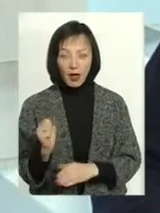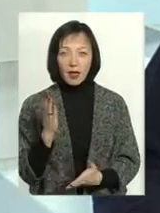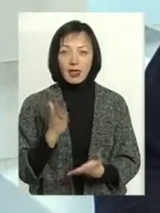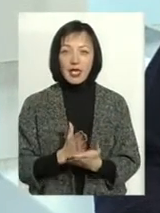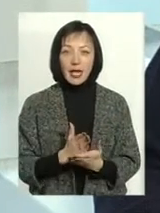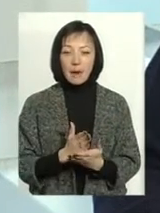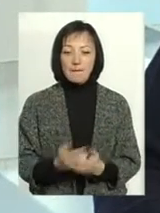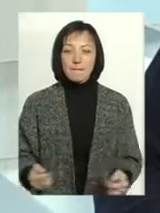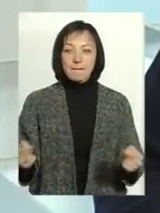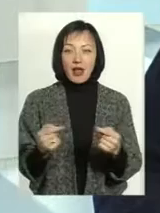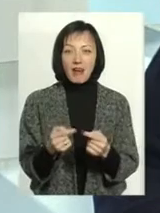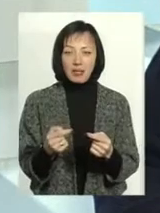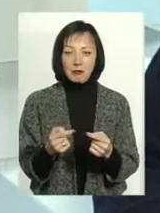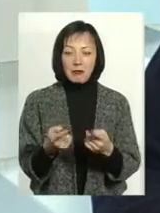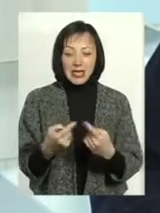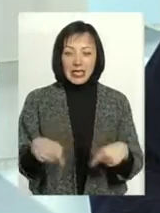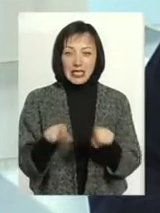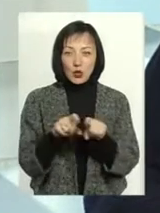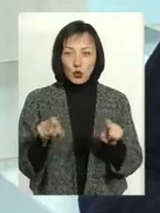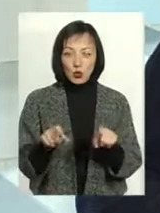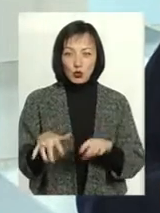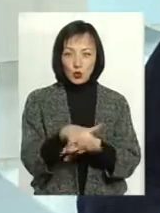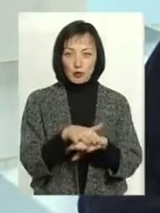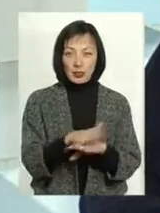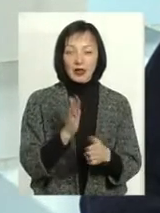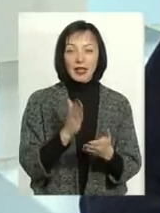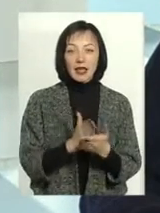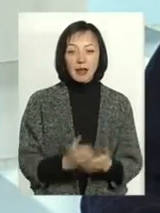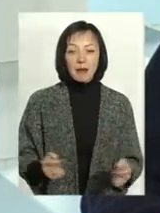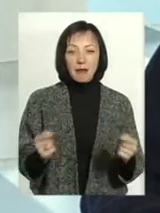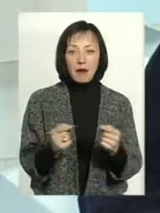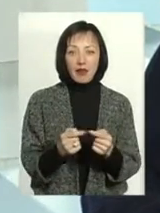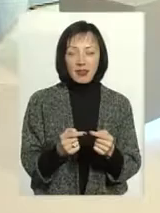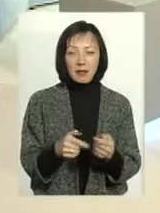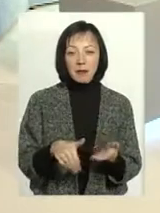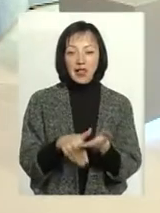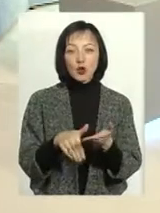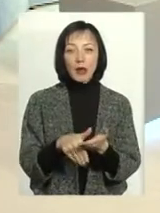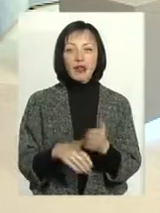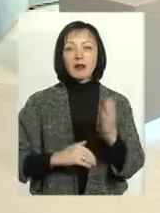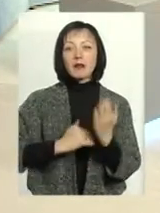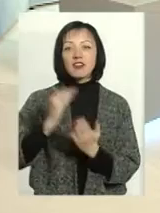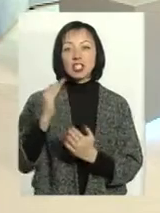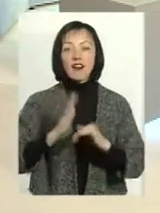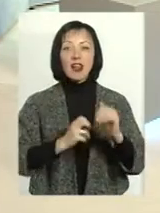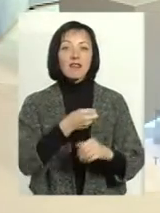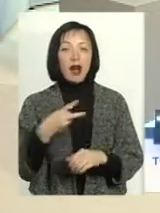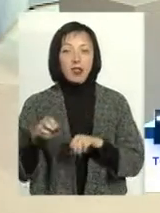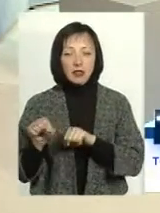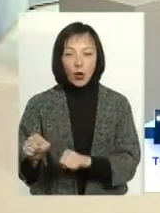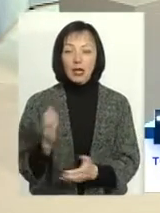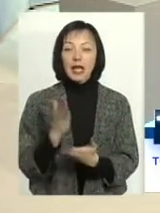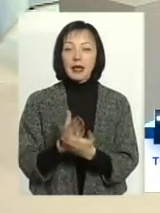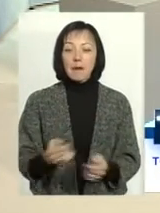певним інститутом суспільства. І є певні інструменти підвищення кваліфікації адвоката, є певні